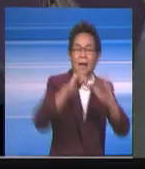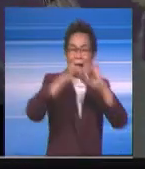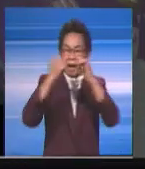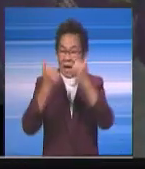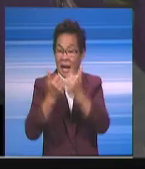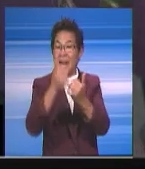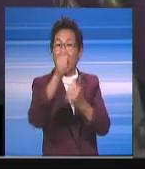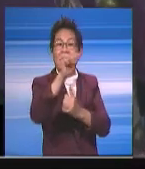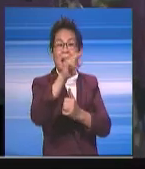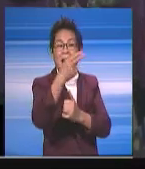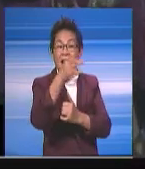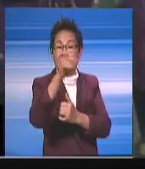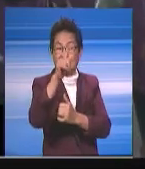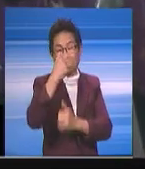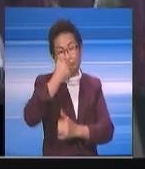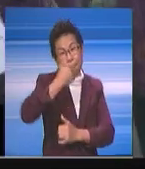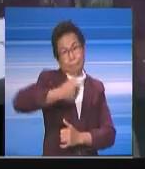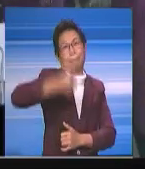efisien.